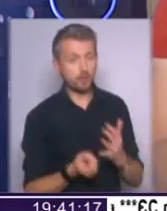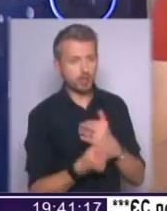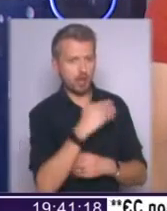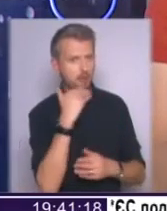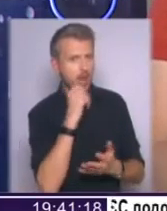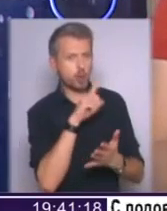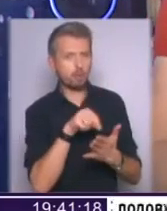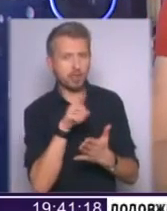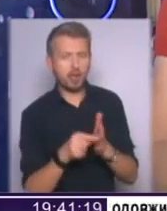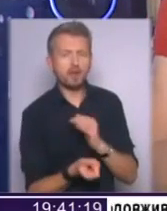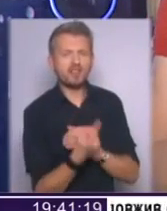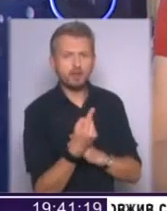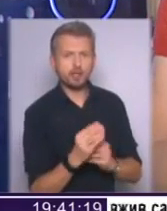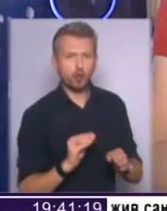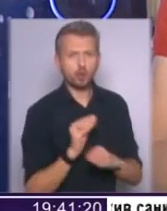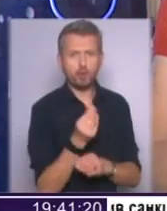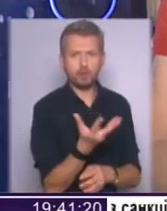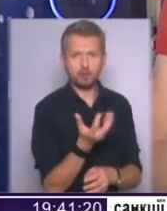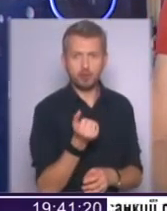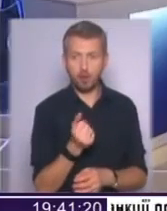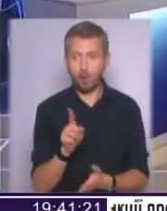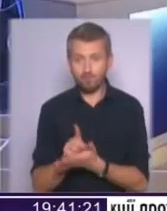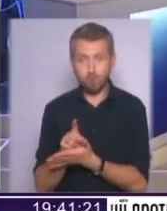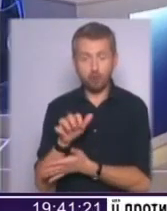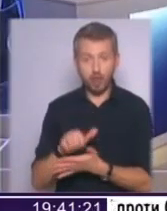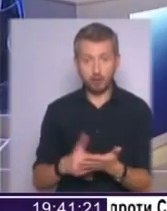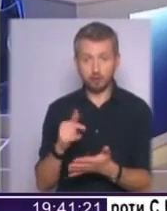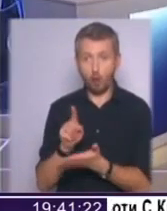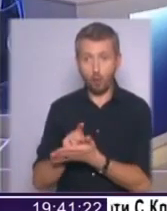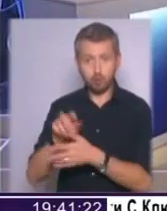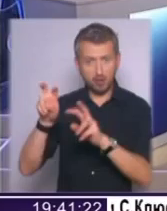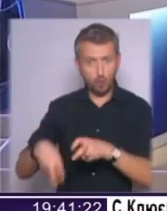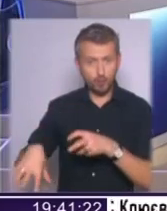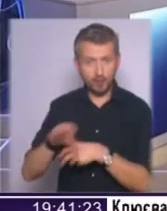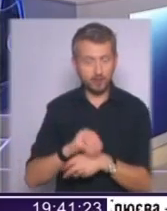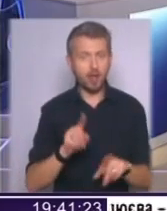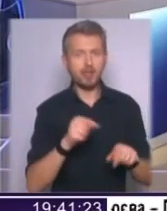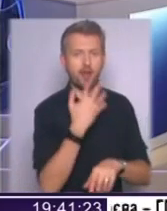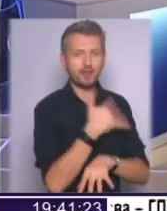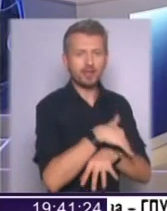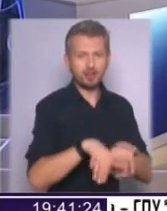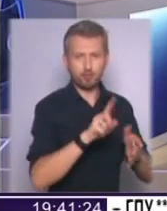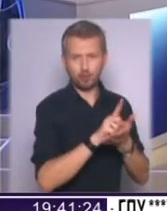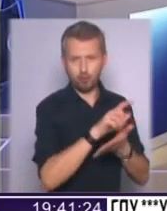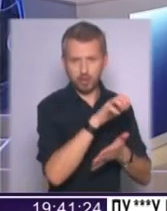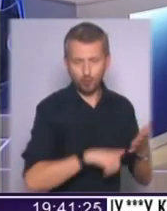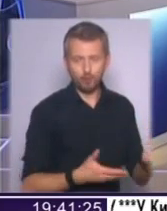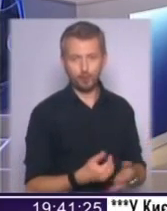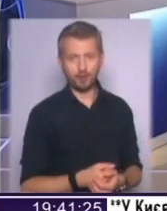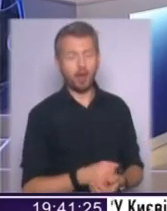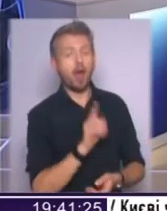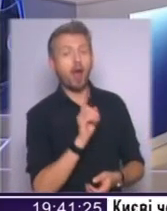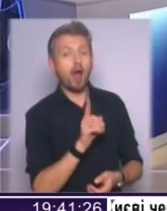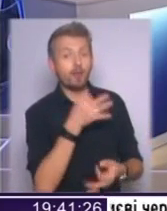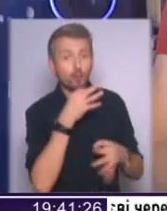питань, звідки беруться ці додаткові надходження. З податків, тепер же, що податковується все. Да, і навіть імпорт, ми це знаємо, да, різні. Але